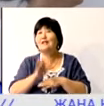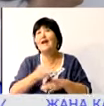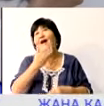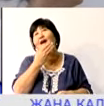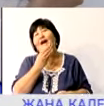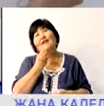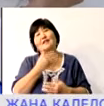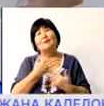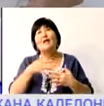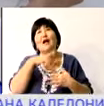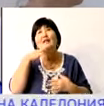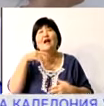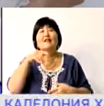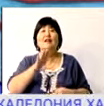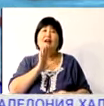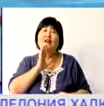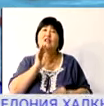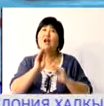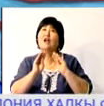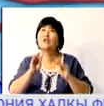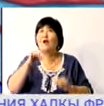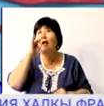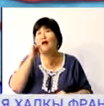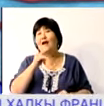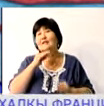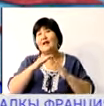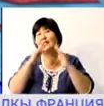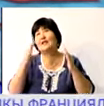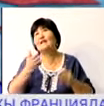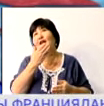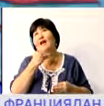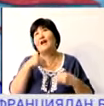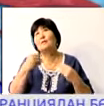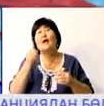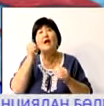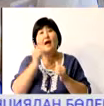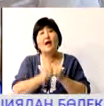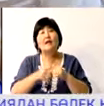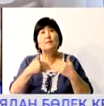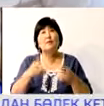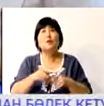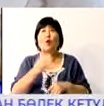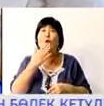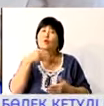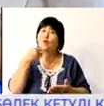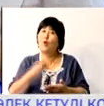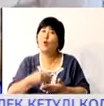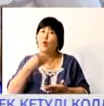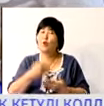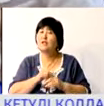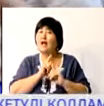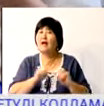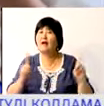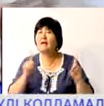әдемі дүниелер талай арудың жасауымен қазақ шаңырақтарына әр беріп тұр. Әр беріп қана қоймай, ұлттық құндылығымыздың қыр